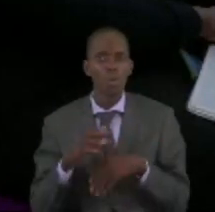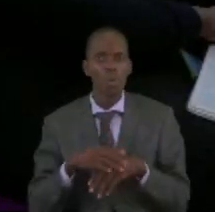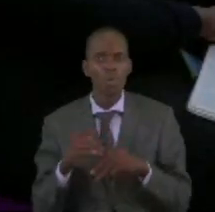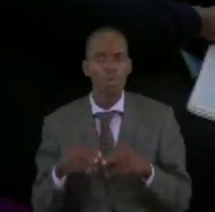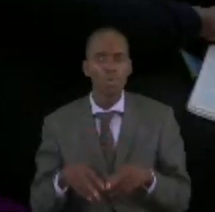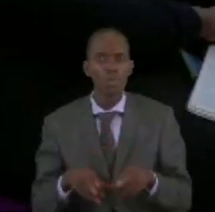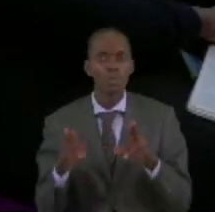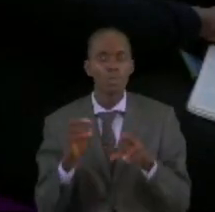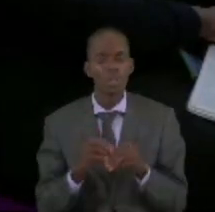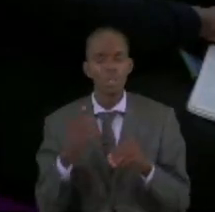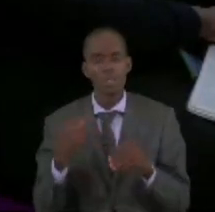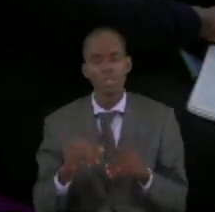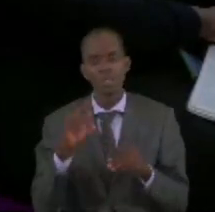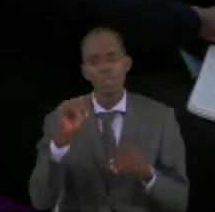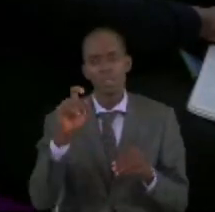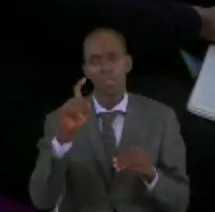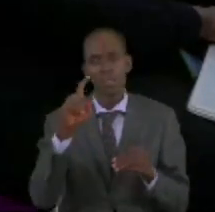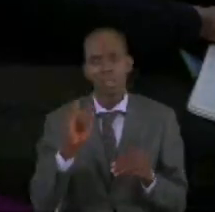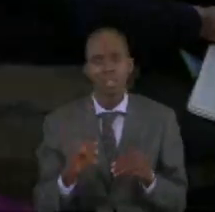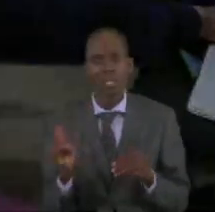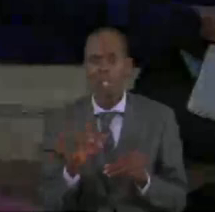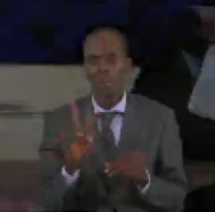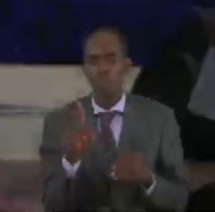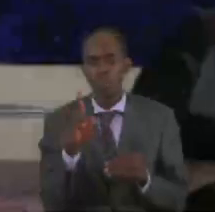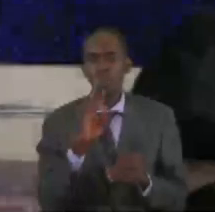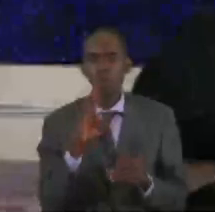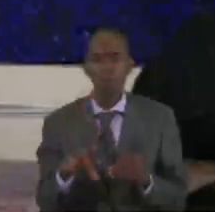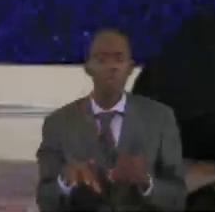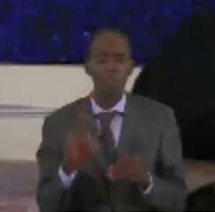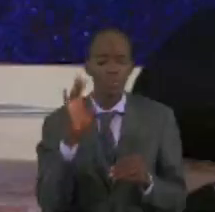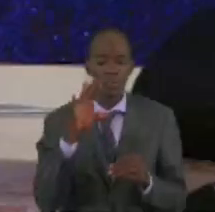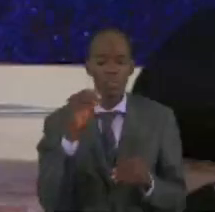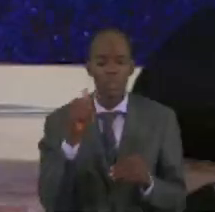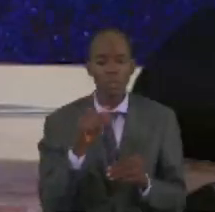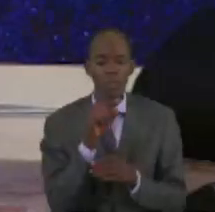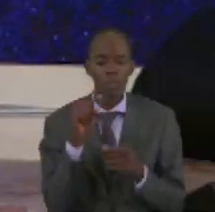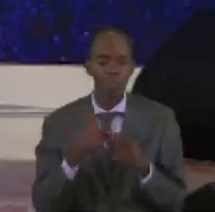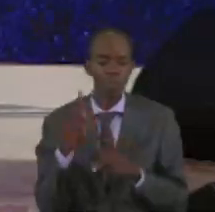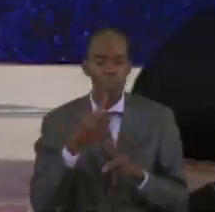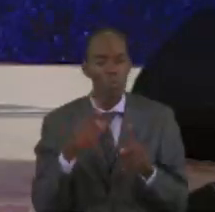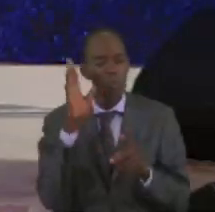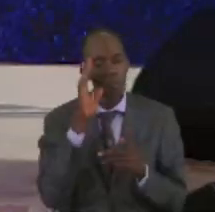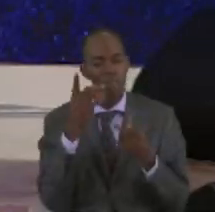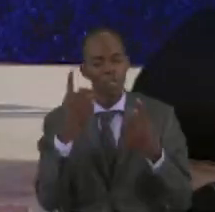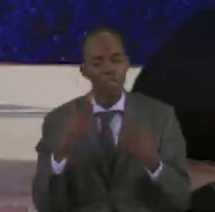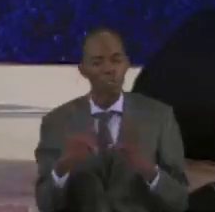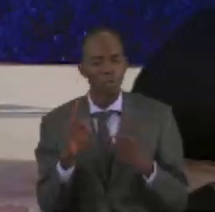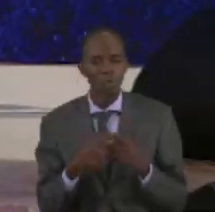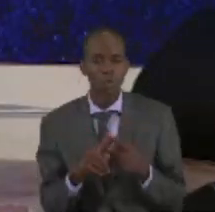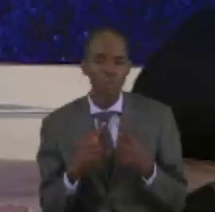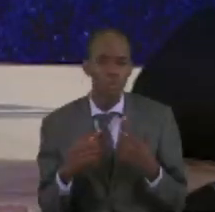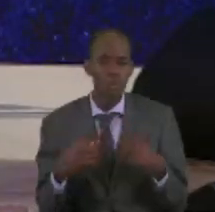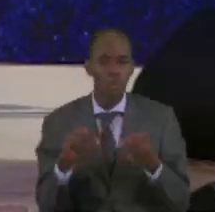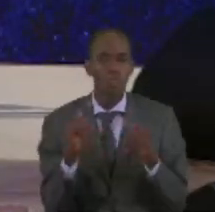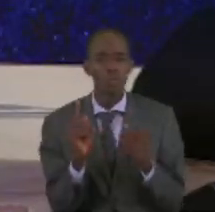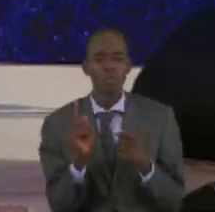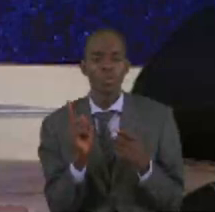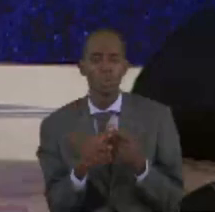banque, dans la rue, dans le taxi, partout où vous vous trouvez, lorsque les gens vont essayer